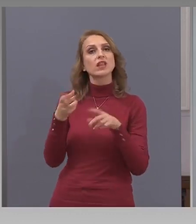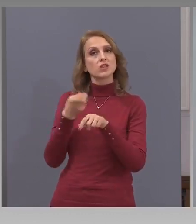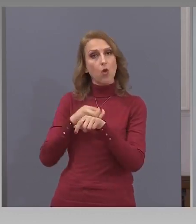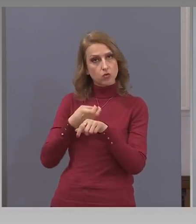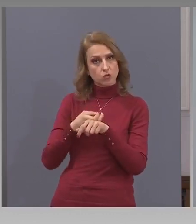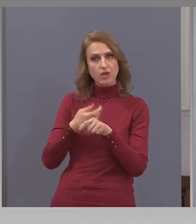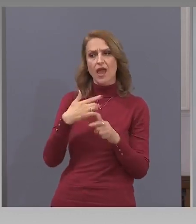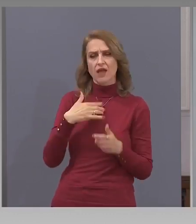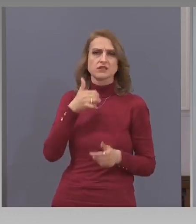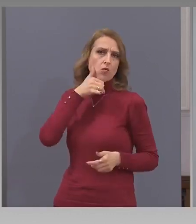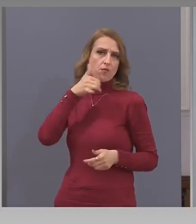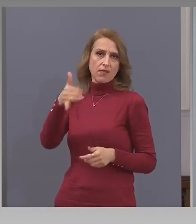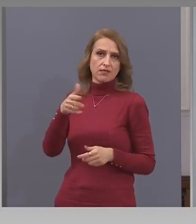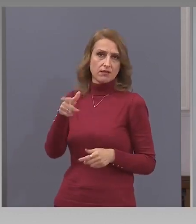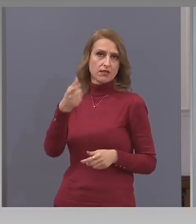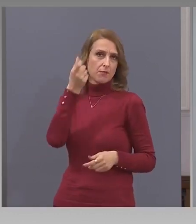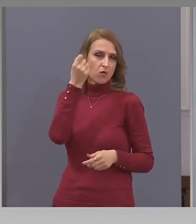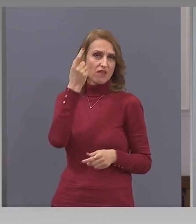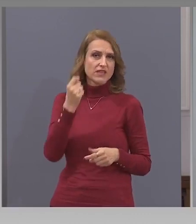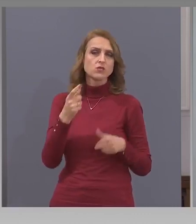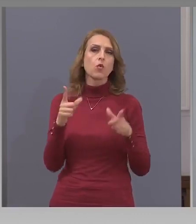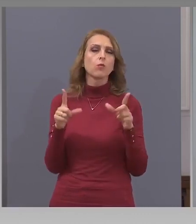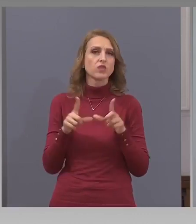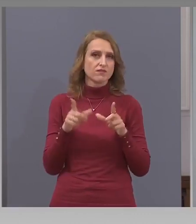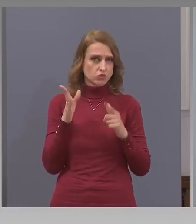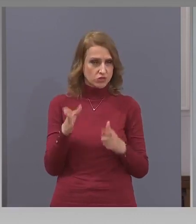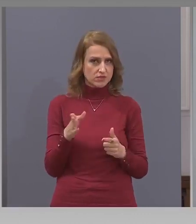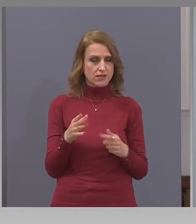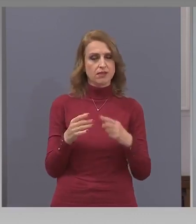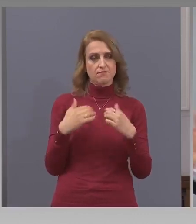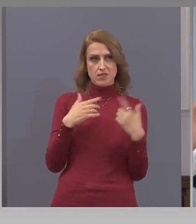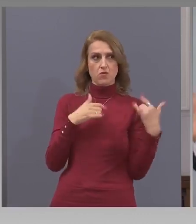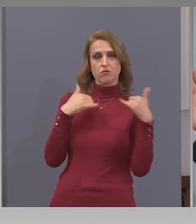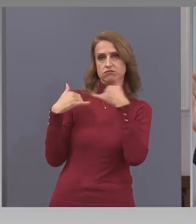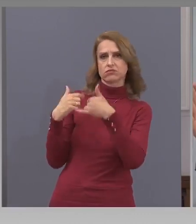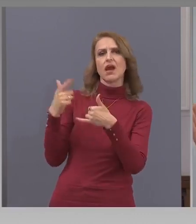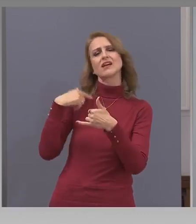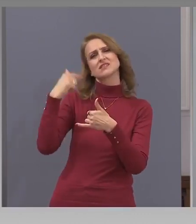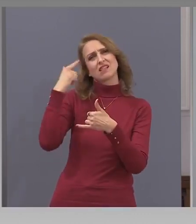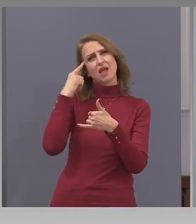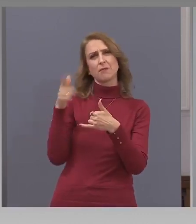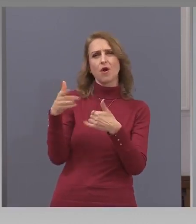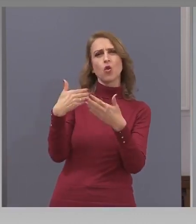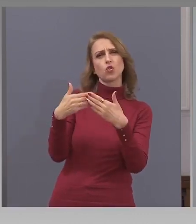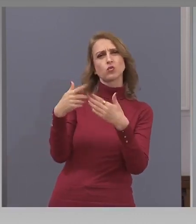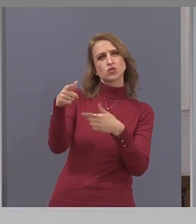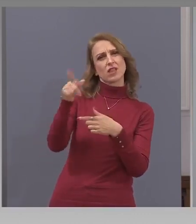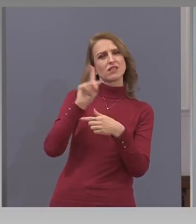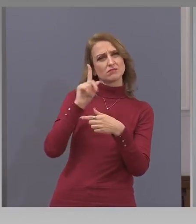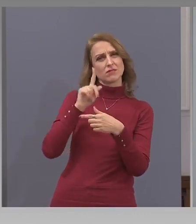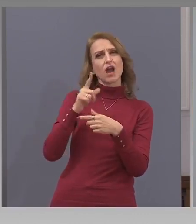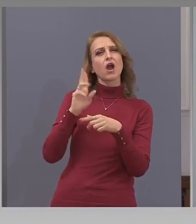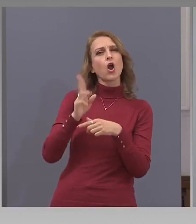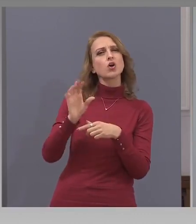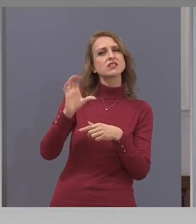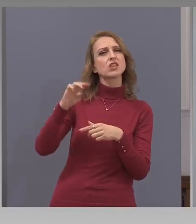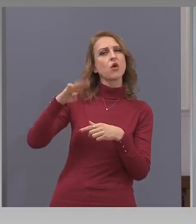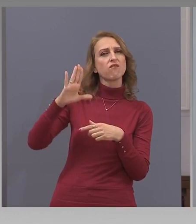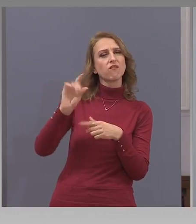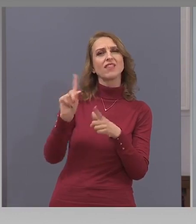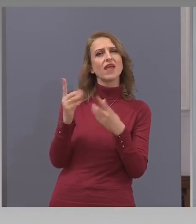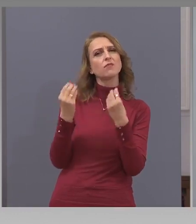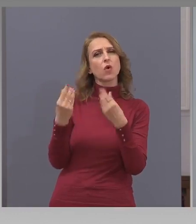ви отношенията, но искам да имам и коректив от другата страна. И той каза, аз съм за. Извика го професор Костов, Томислав